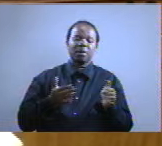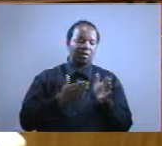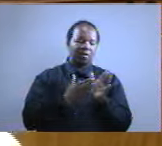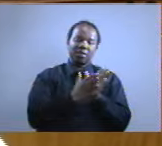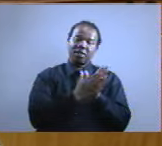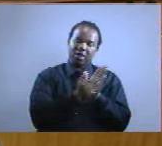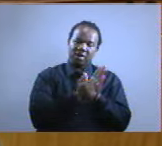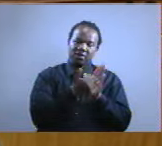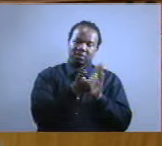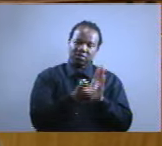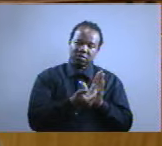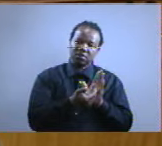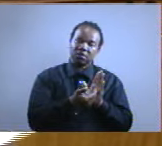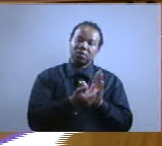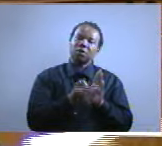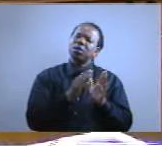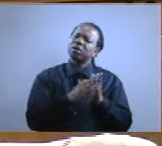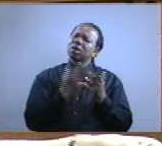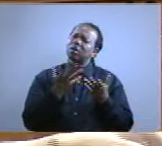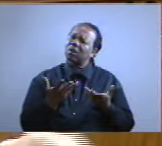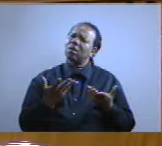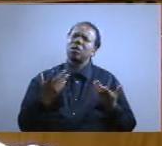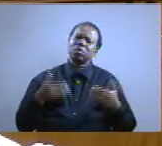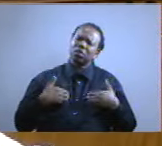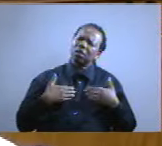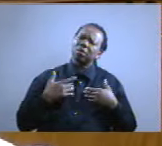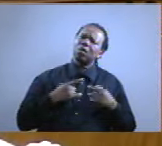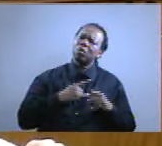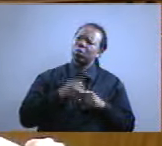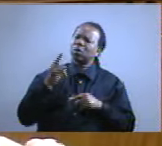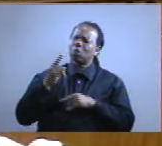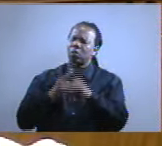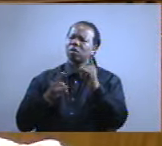wen-wen situasie. Die grondwetlike